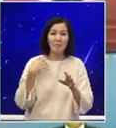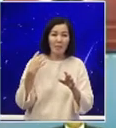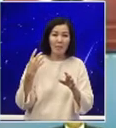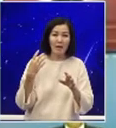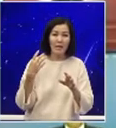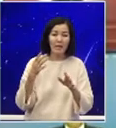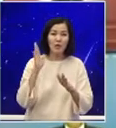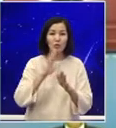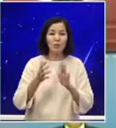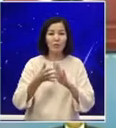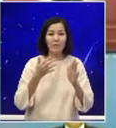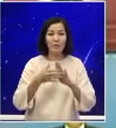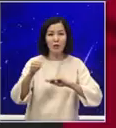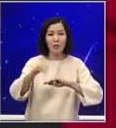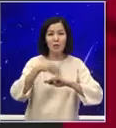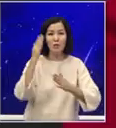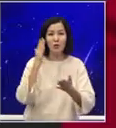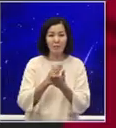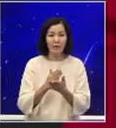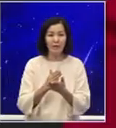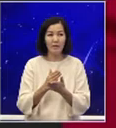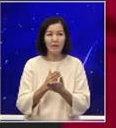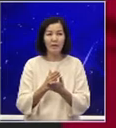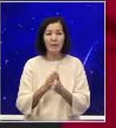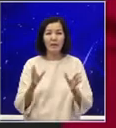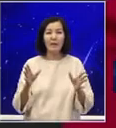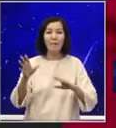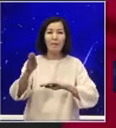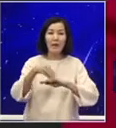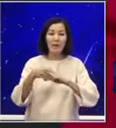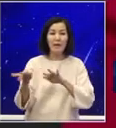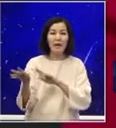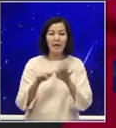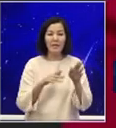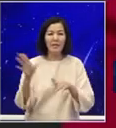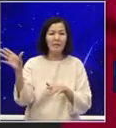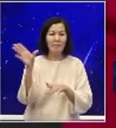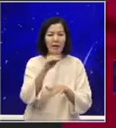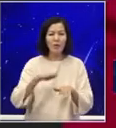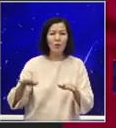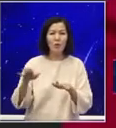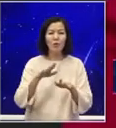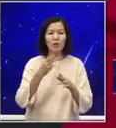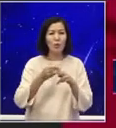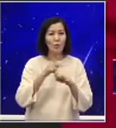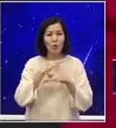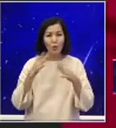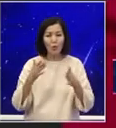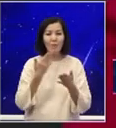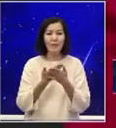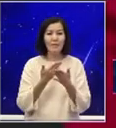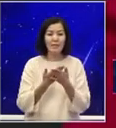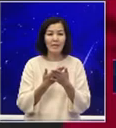тапшылығы, жемқорлық. Бармақ басты, көз қысты әрекеттер барлық өңірлерде кеңінен етек жайған.